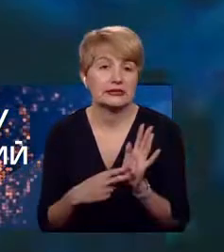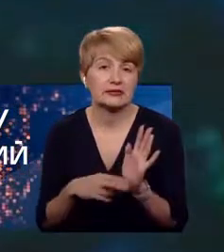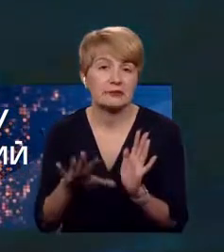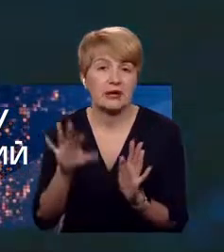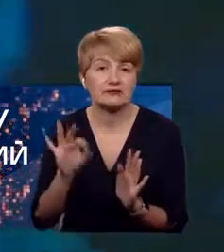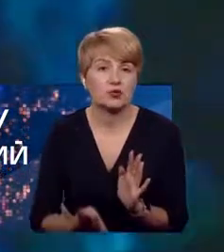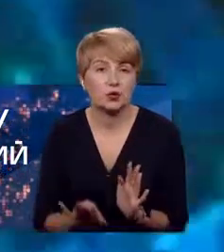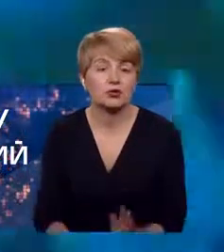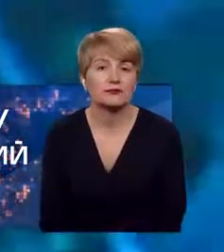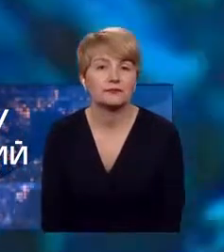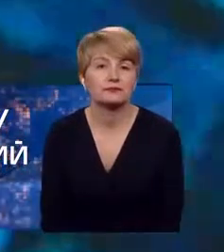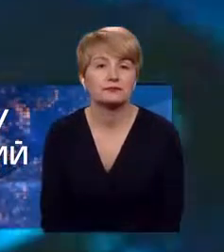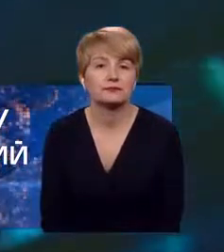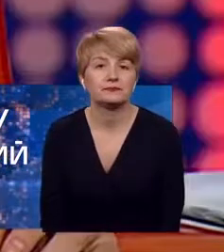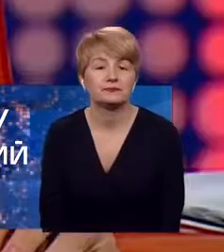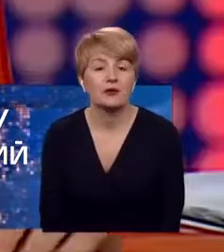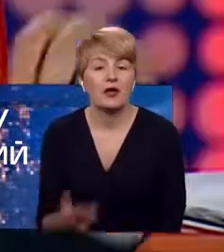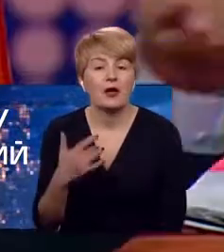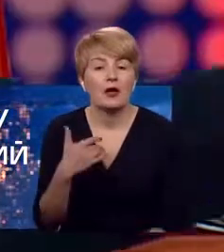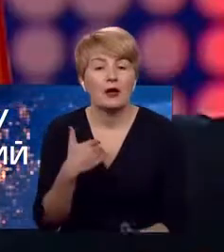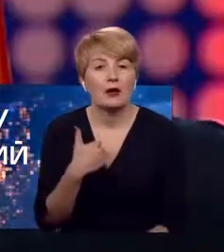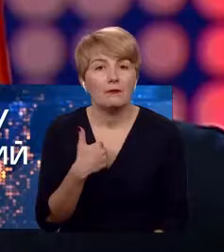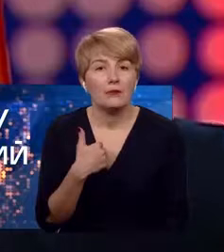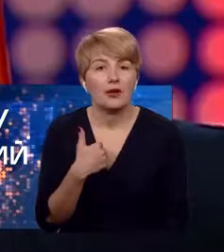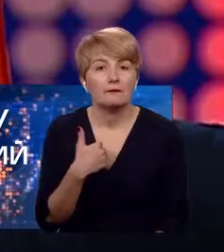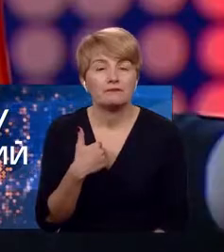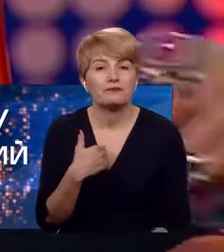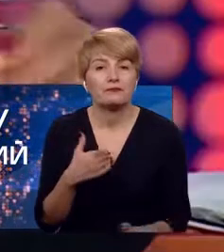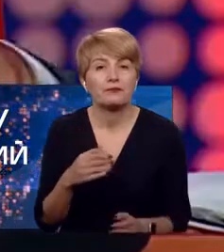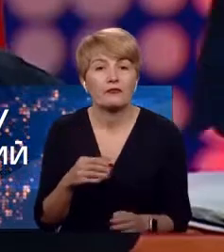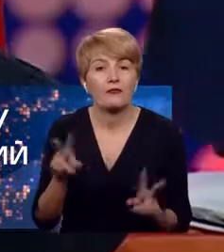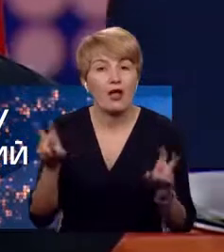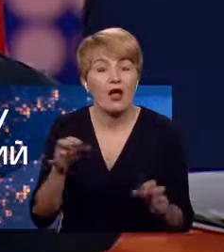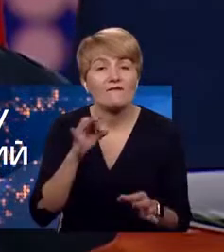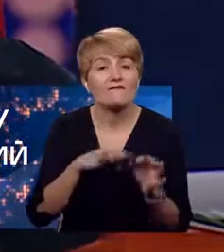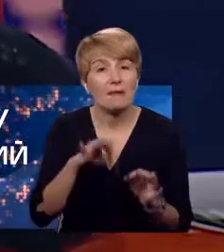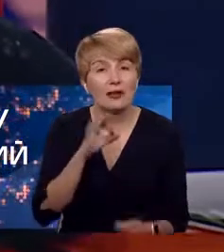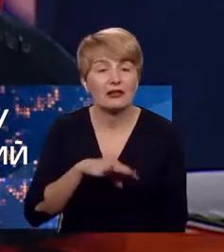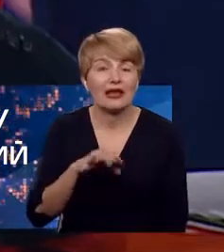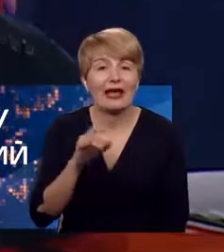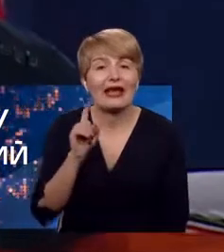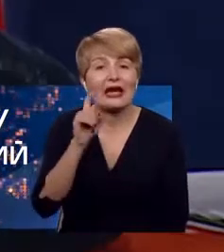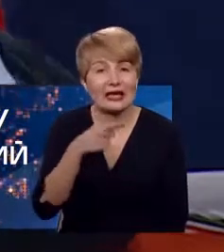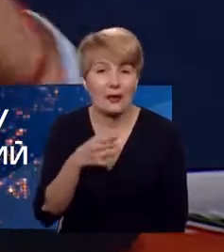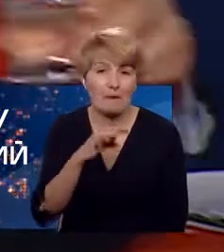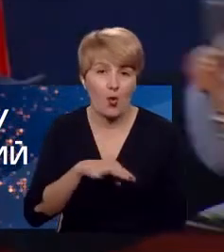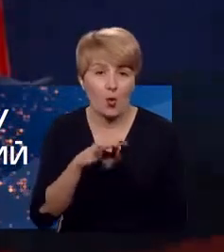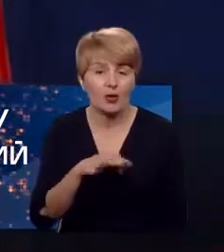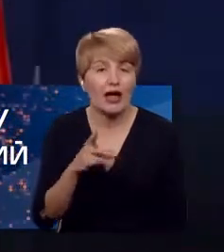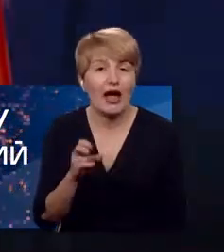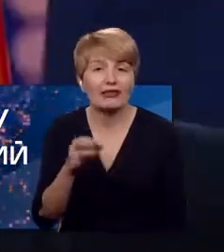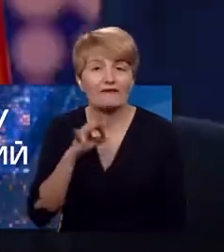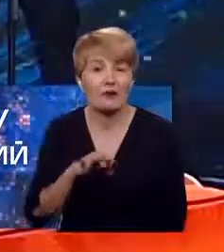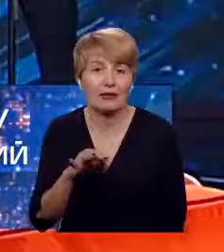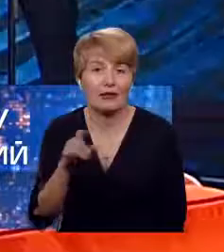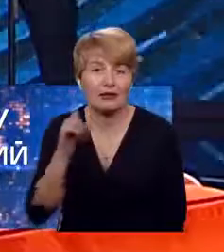75%. Ми випили гіркі пігулки, але не випили приємні пігулки. Я сподіваюся, що